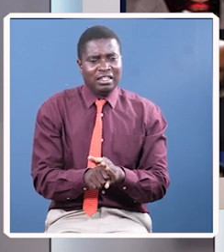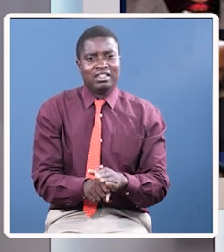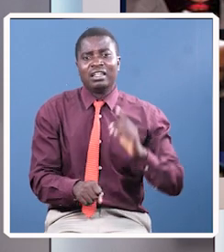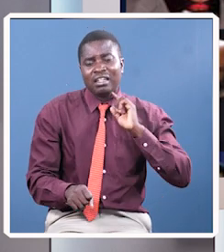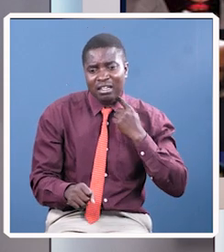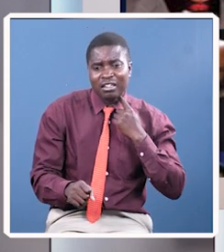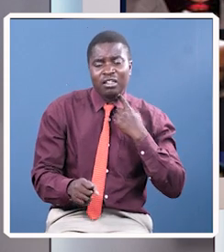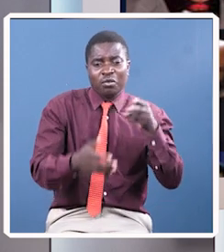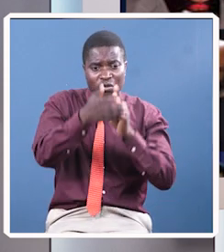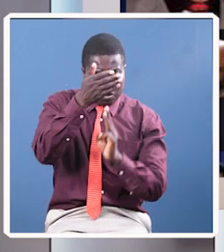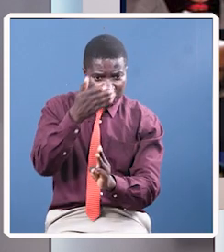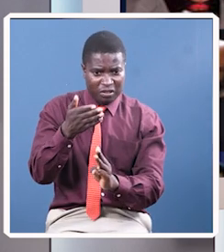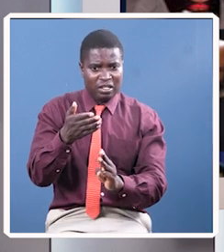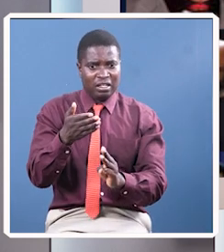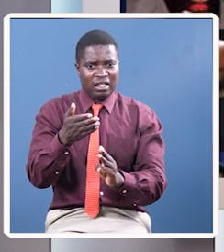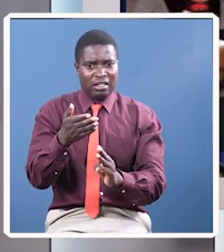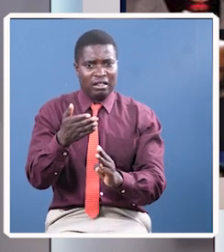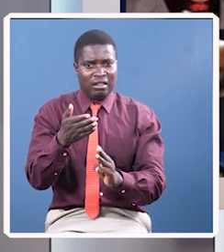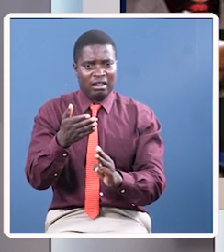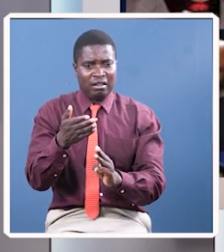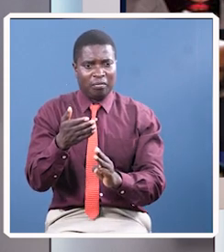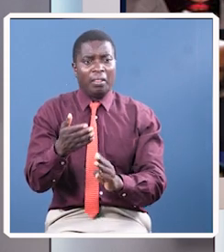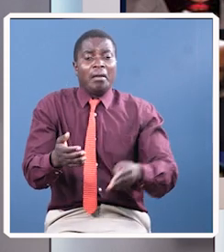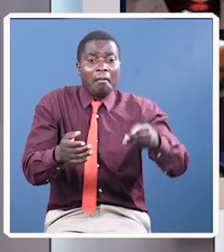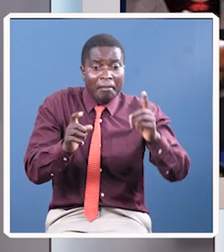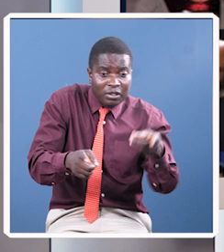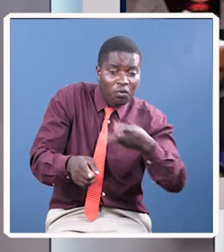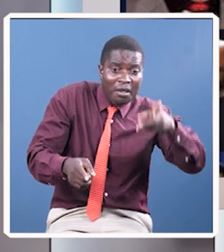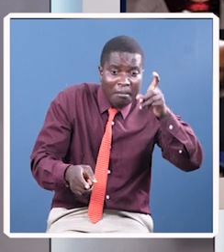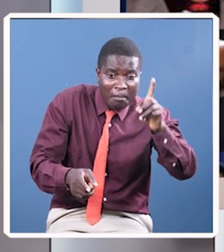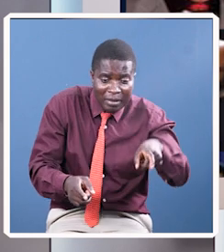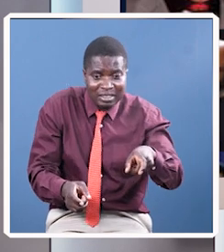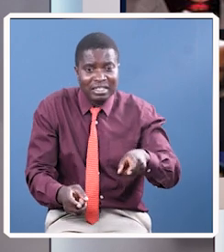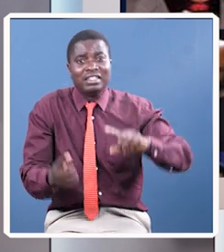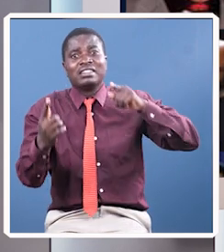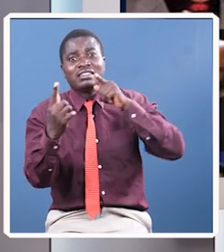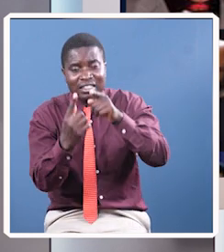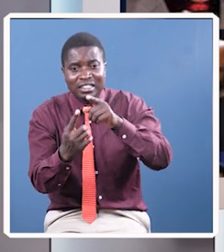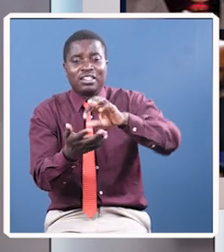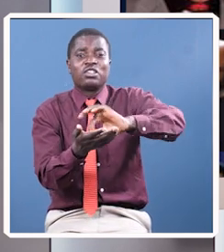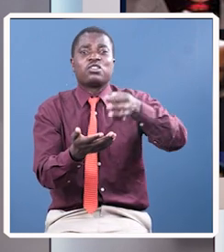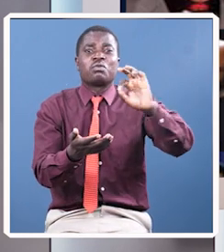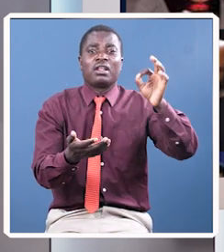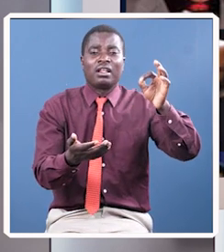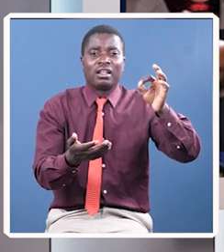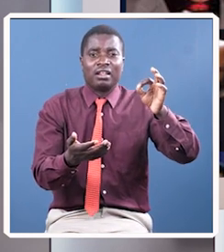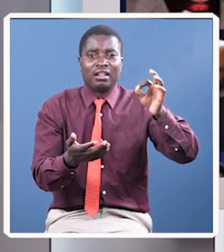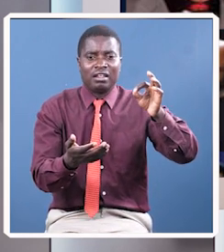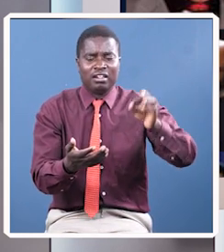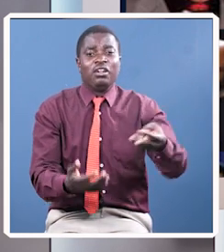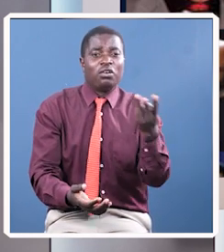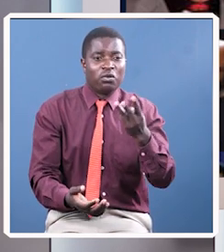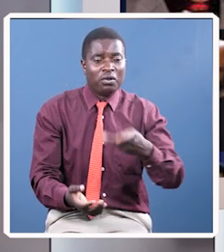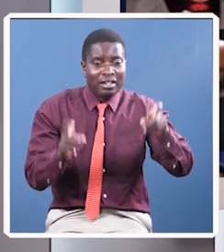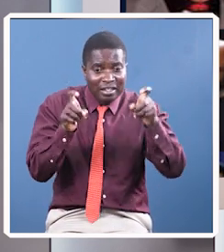woku profita. But Bible kuti we must test the spirit. Saka tudao titi